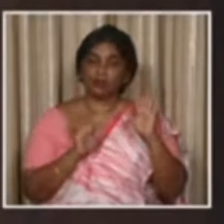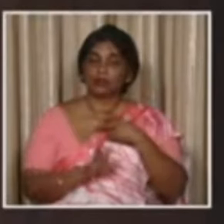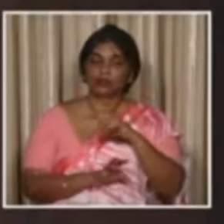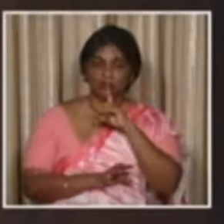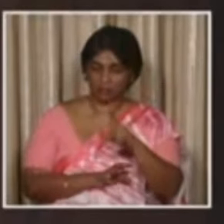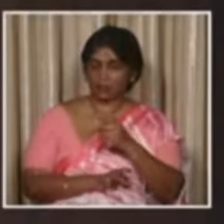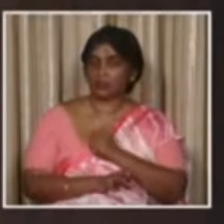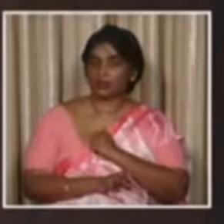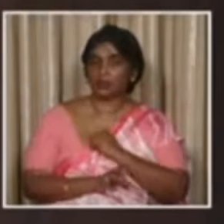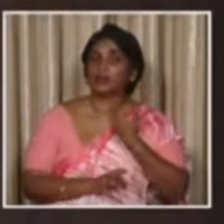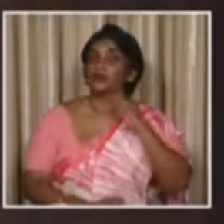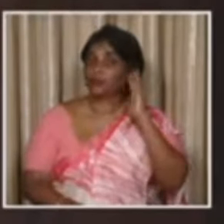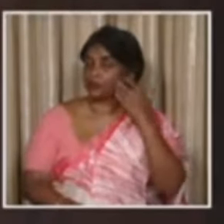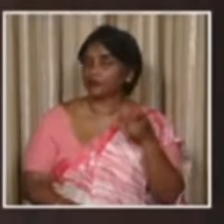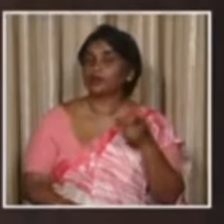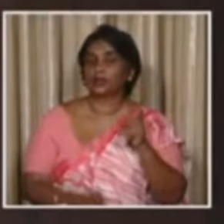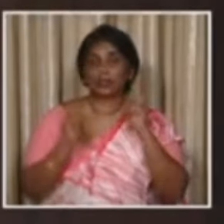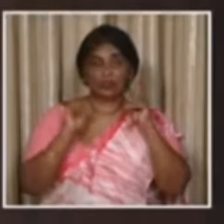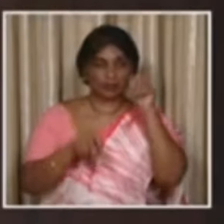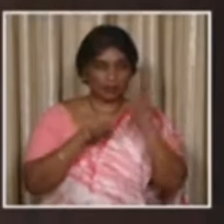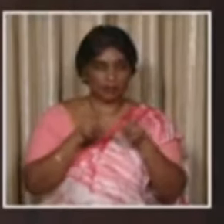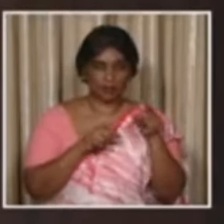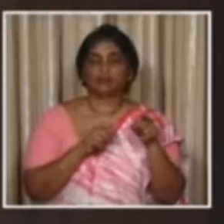කැමති විශේෂයෙන්ම මේ ක්‍රීඩකයෝ